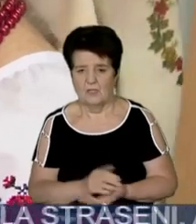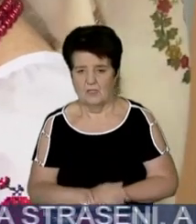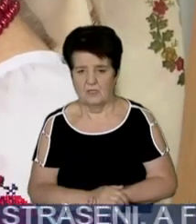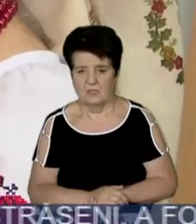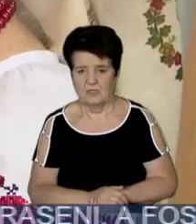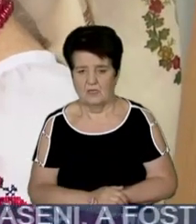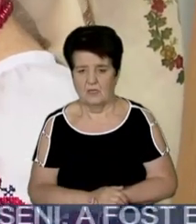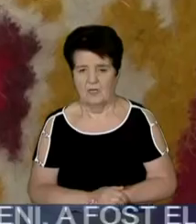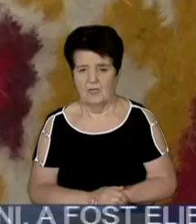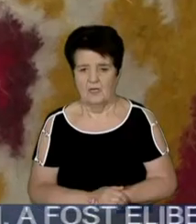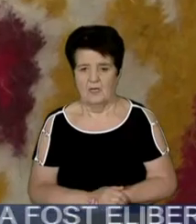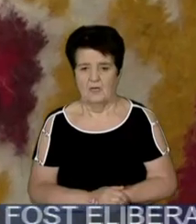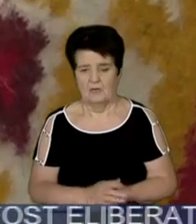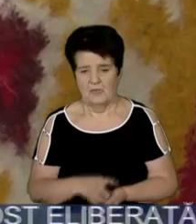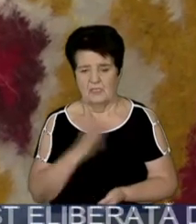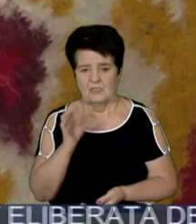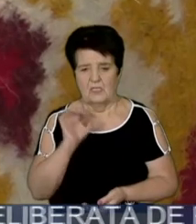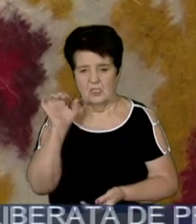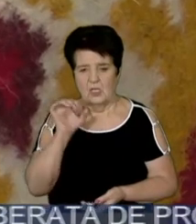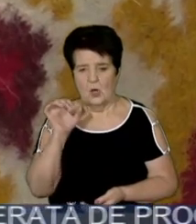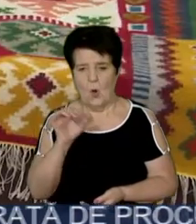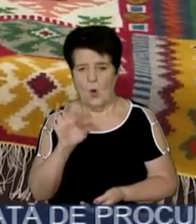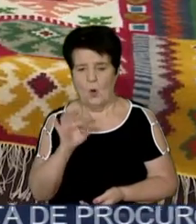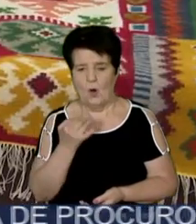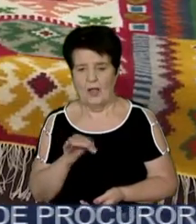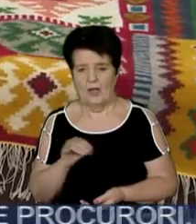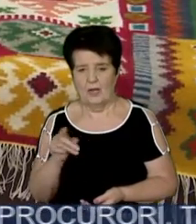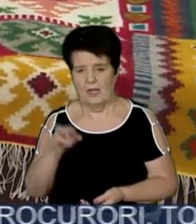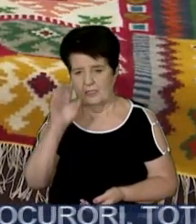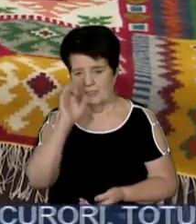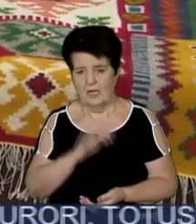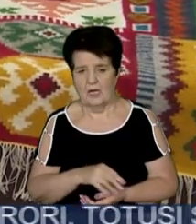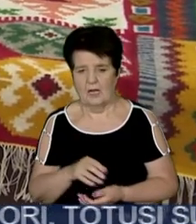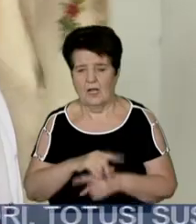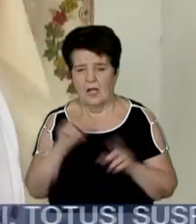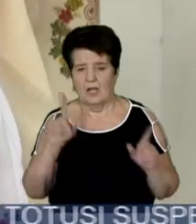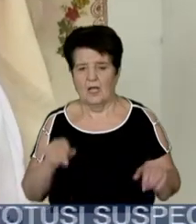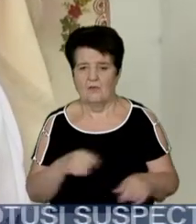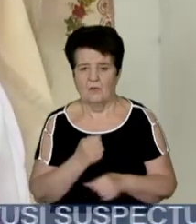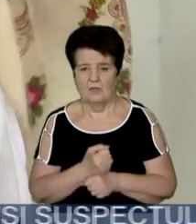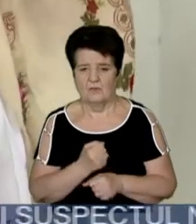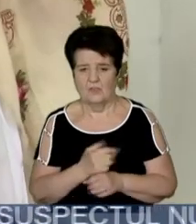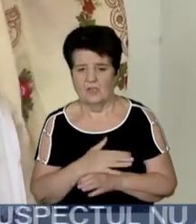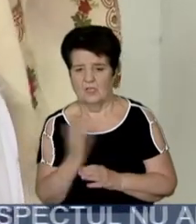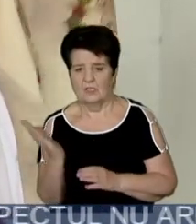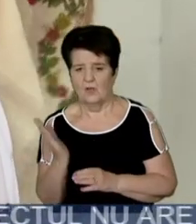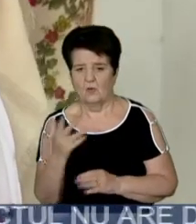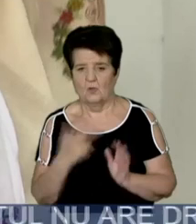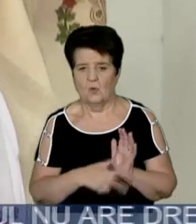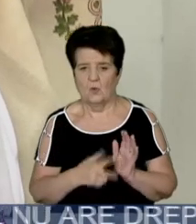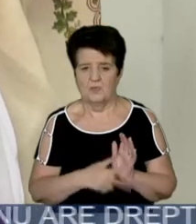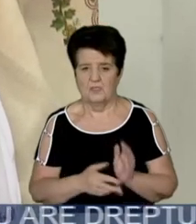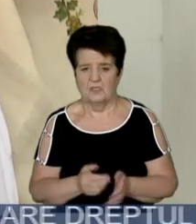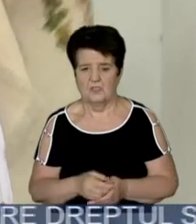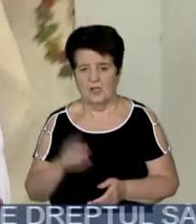mai cresc voi la țară. Îți faci un covor, el ține 100 de ani, dacă e păstrat. În trecut de 80, poate, dacă